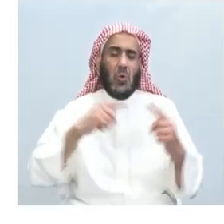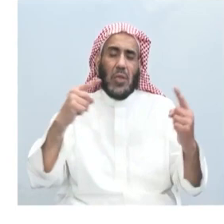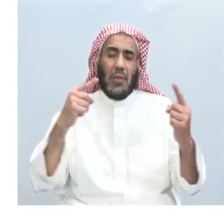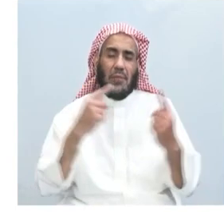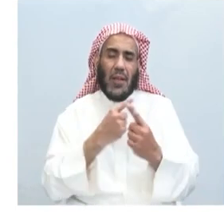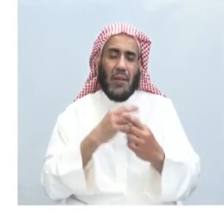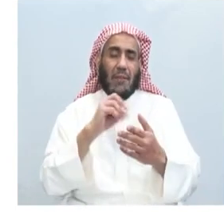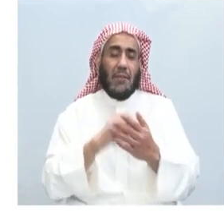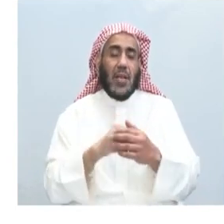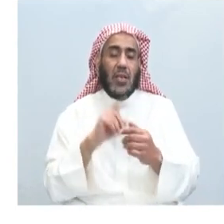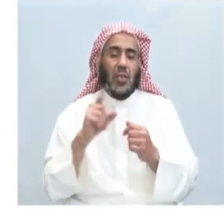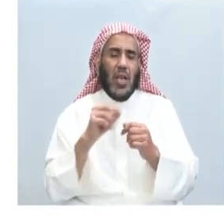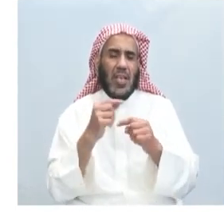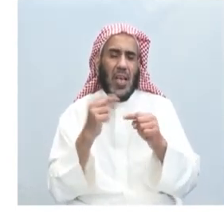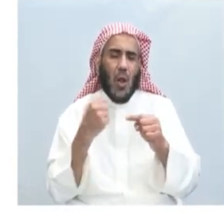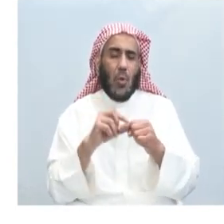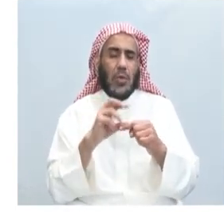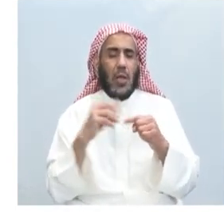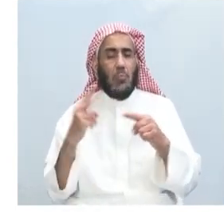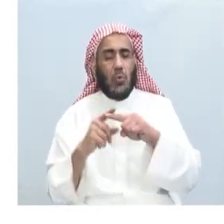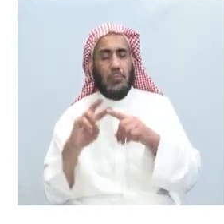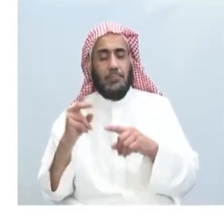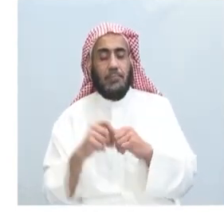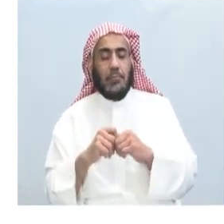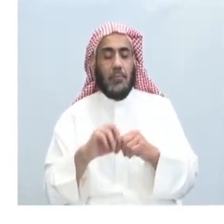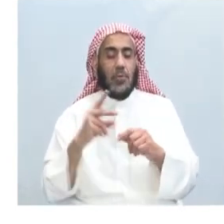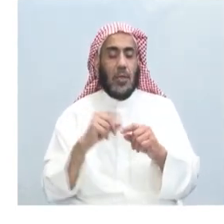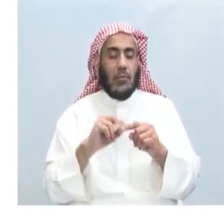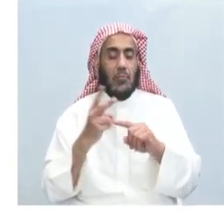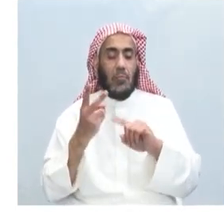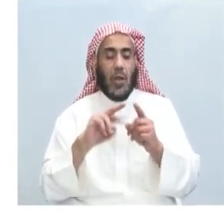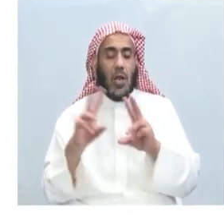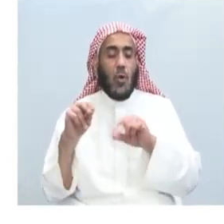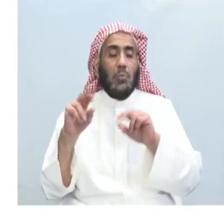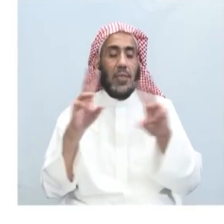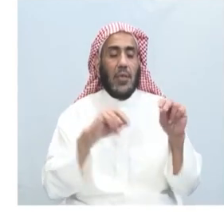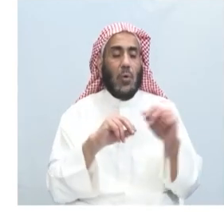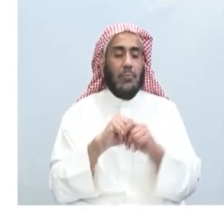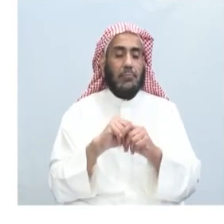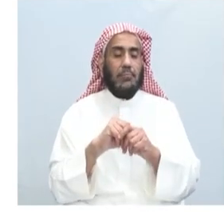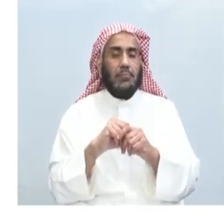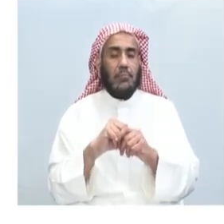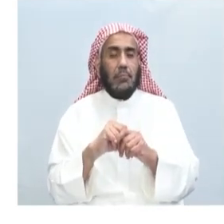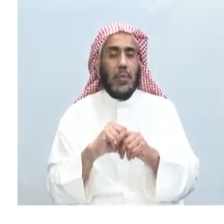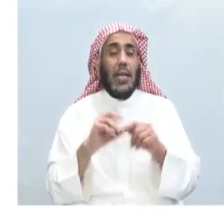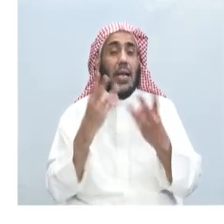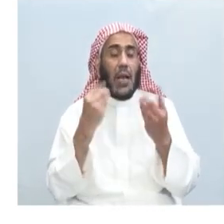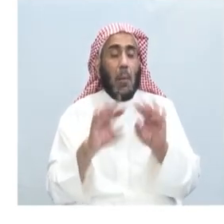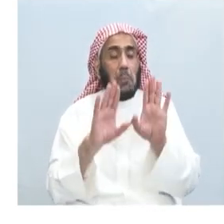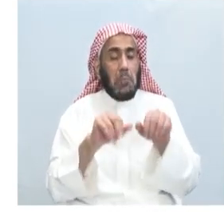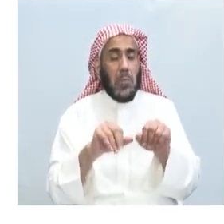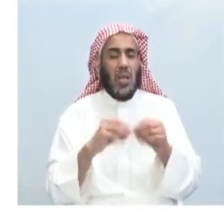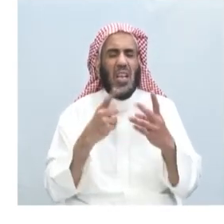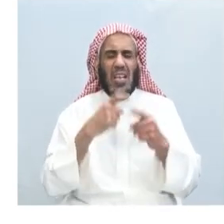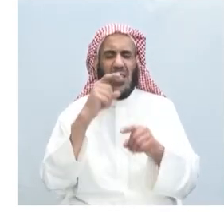في الاشاره لاحظ هنا الاشاره مختلفه لكنهما متساويان كرقم حراره